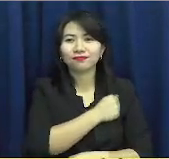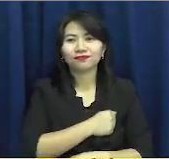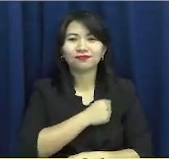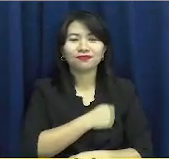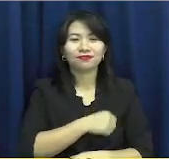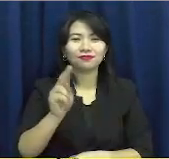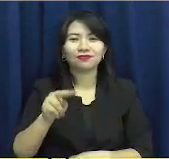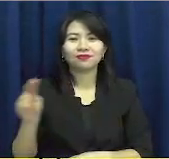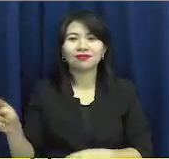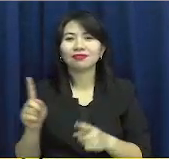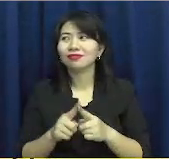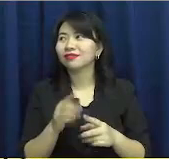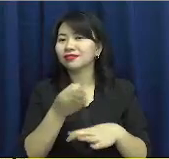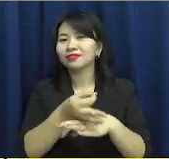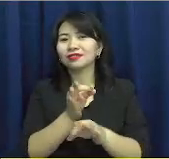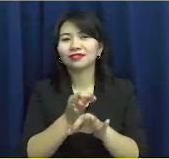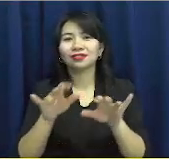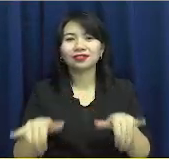inaayos lang.